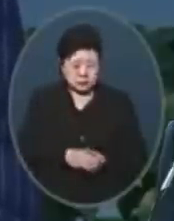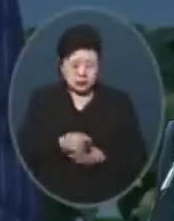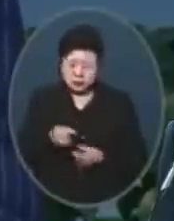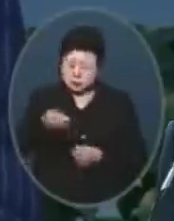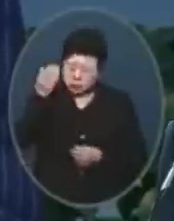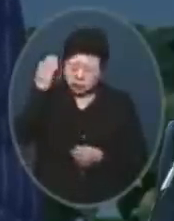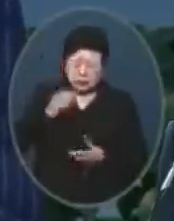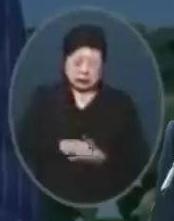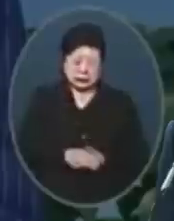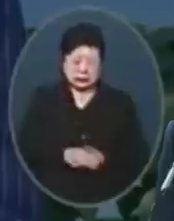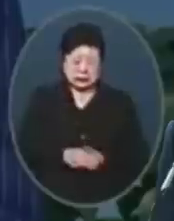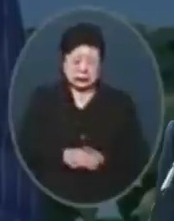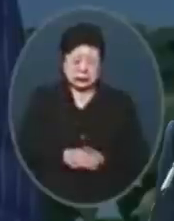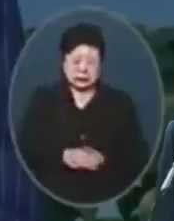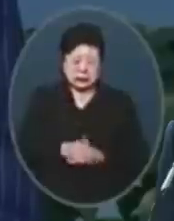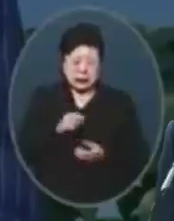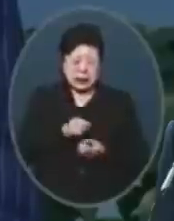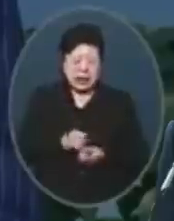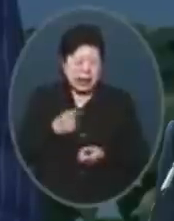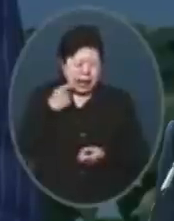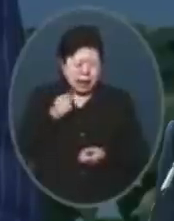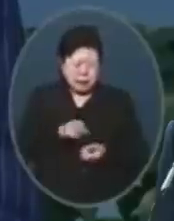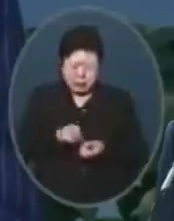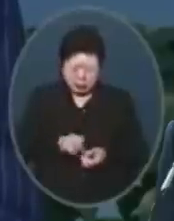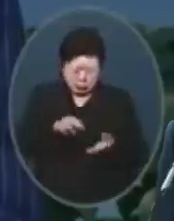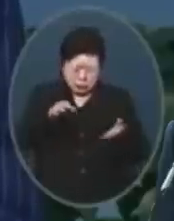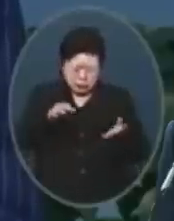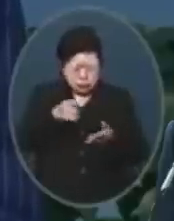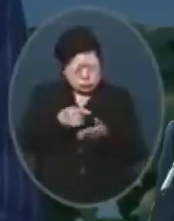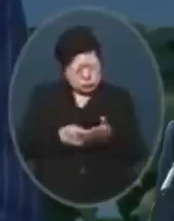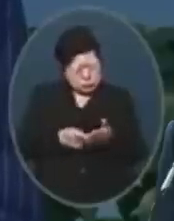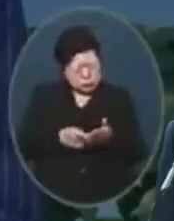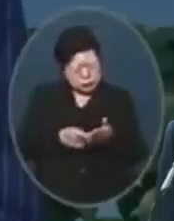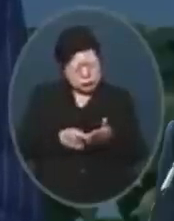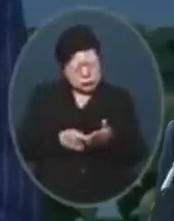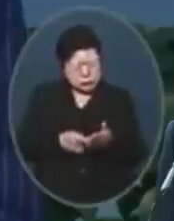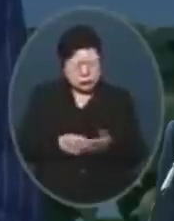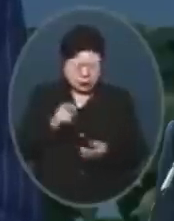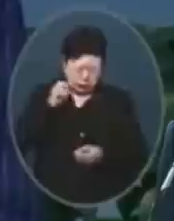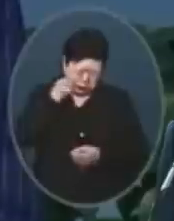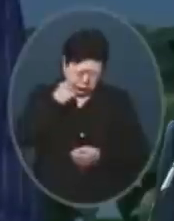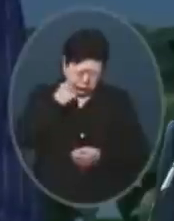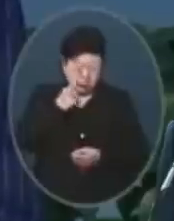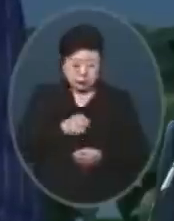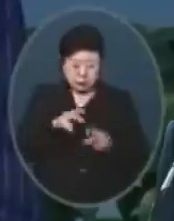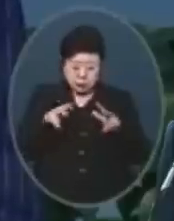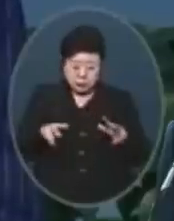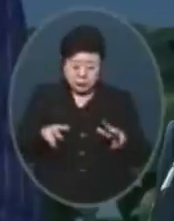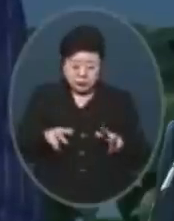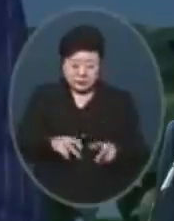전번에는 너무 퍼져 있기 때문에 수술을 할 재간도 없었거니와